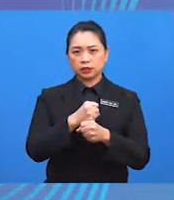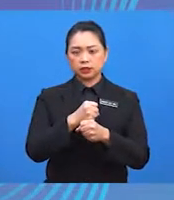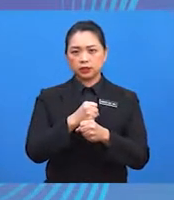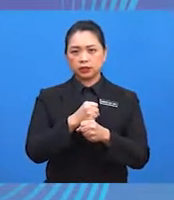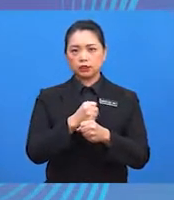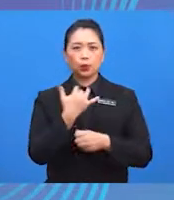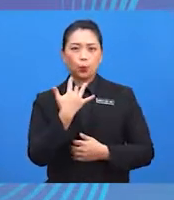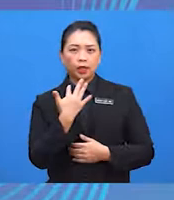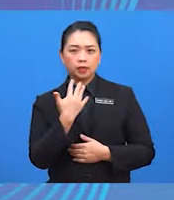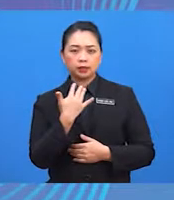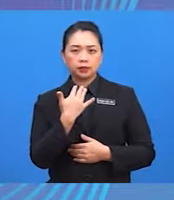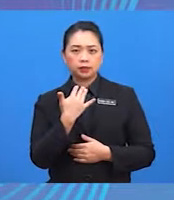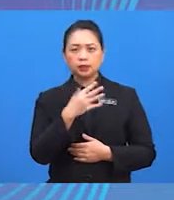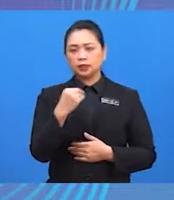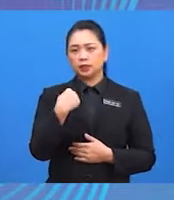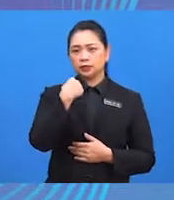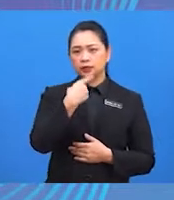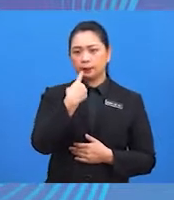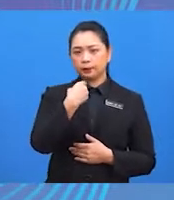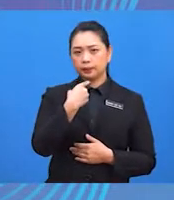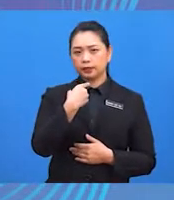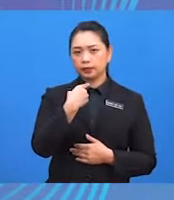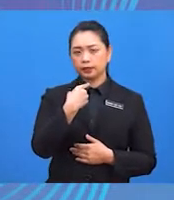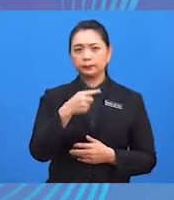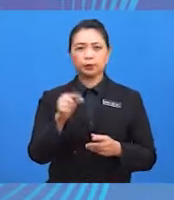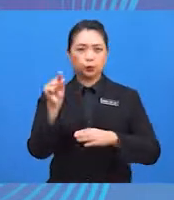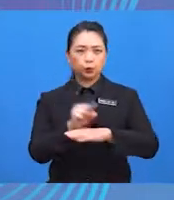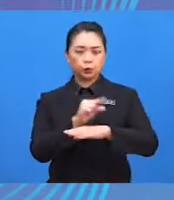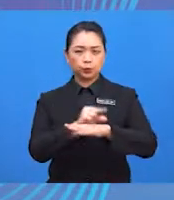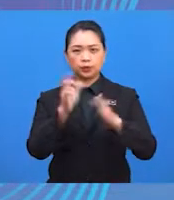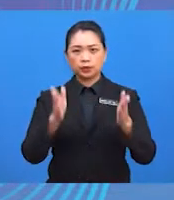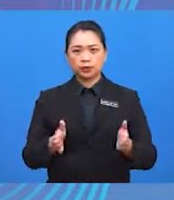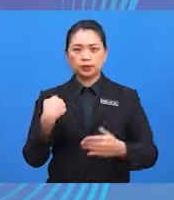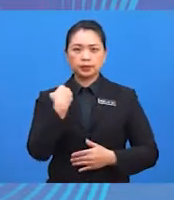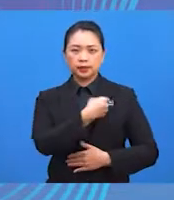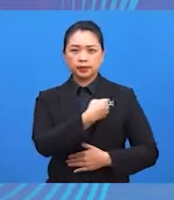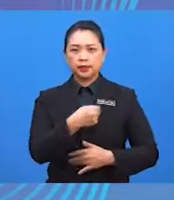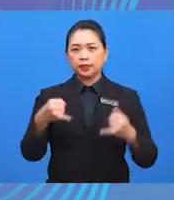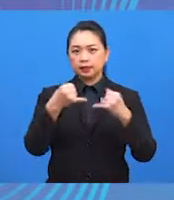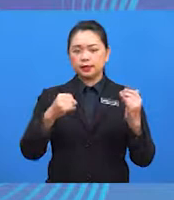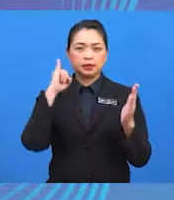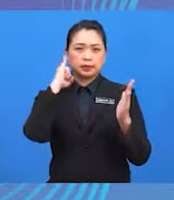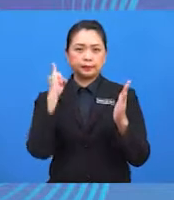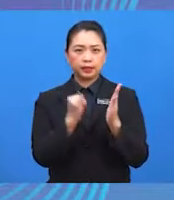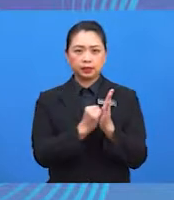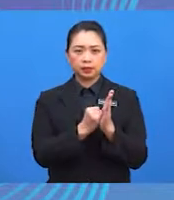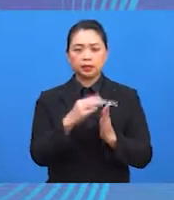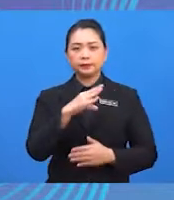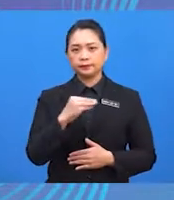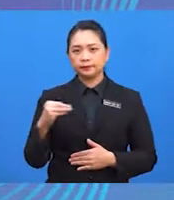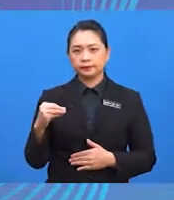konsep warna, siapakah sasaran pengguna kita, jenis image